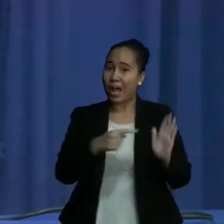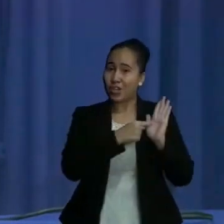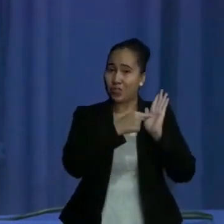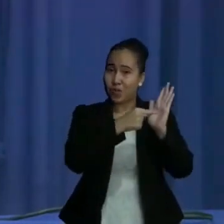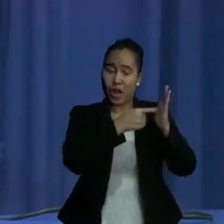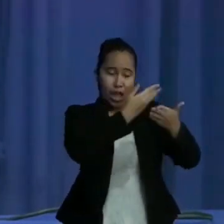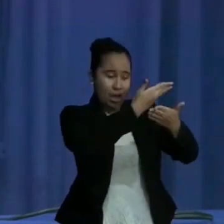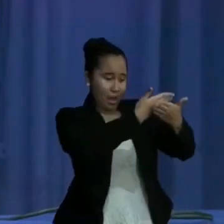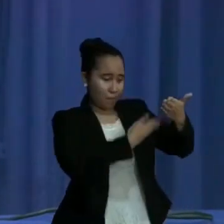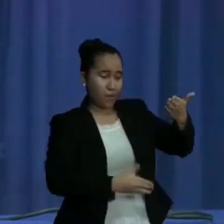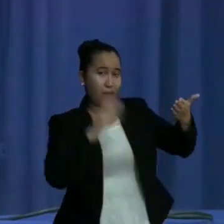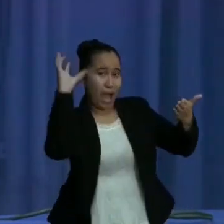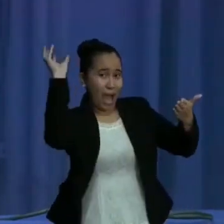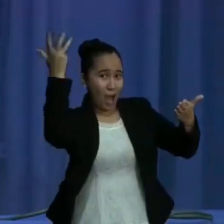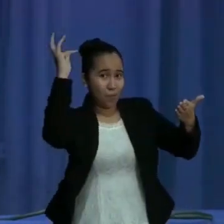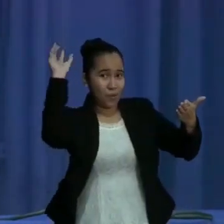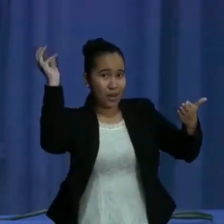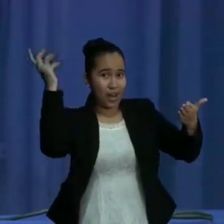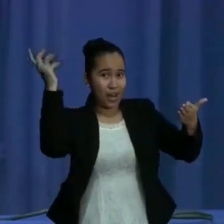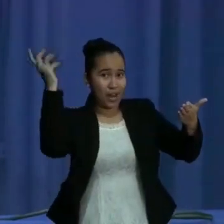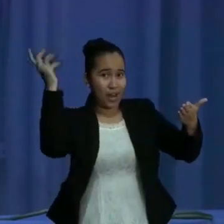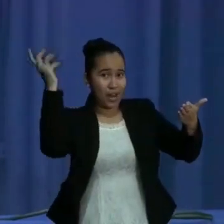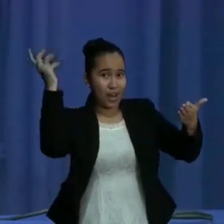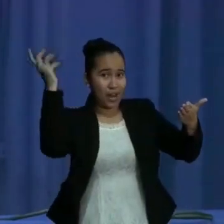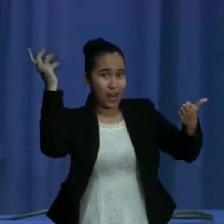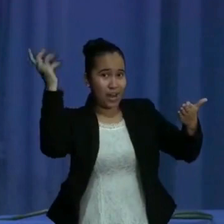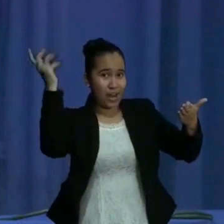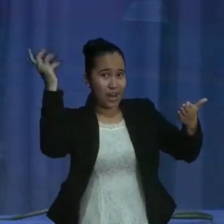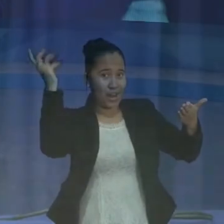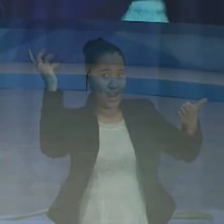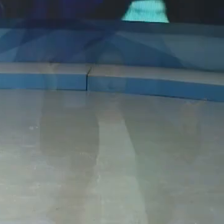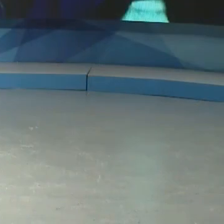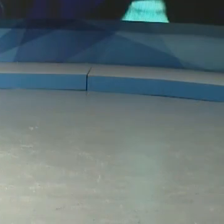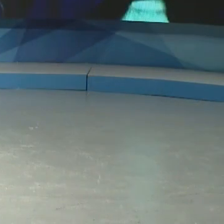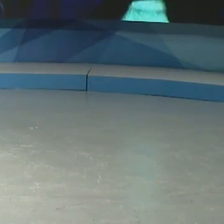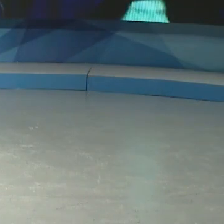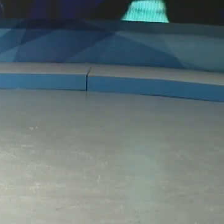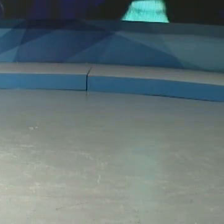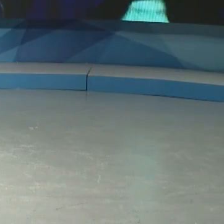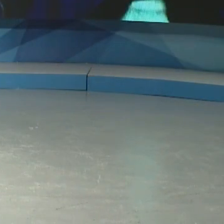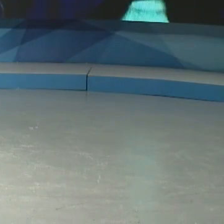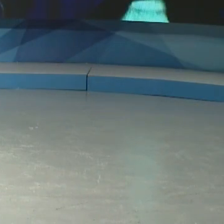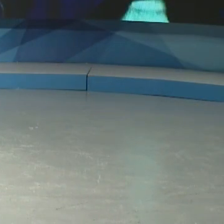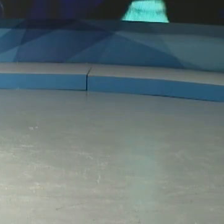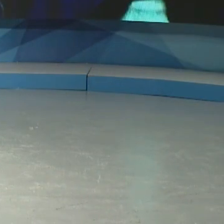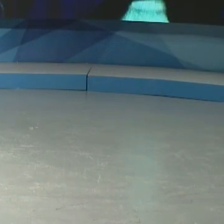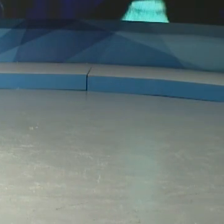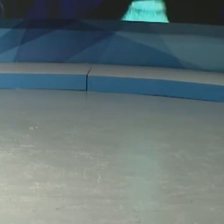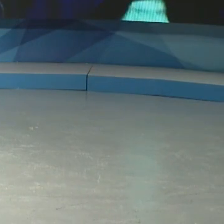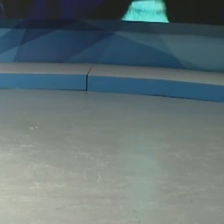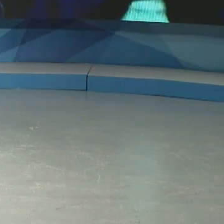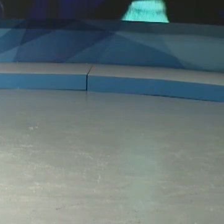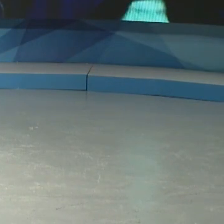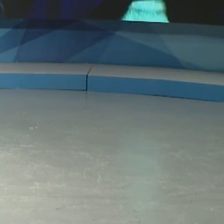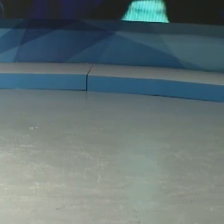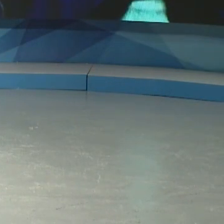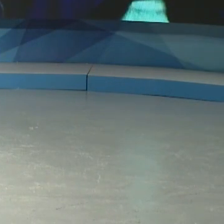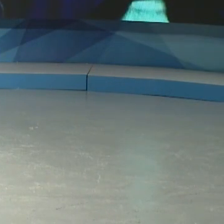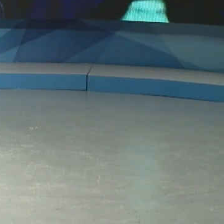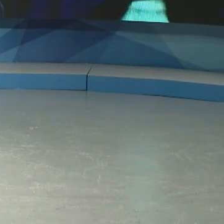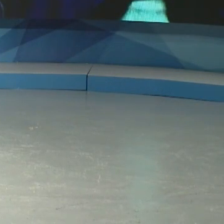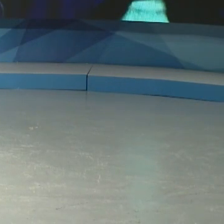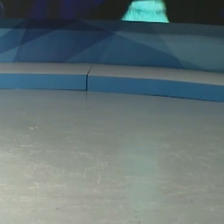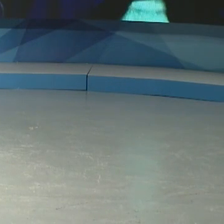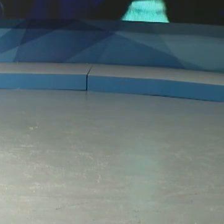maatregelen getroffen zullen worden tegen personen die de COVID-maatregelen niet naleven. Een deel van de samenleving geeft